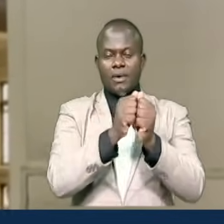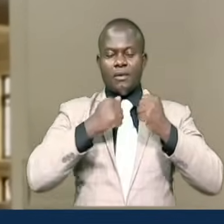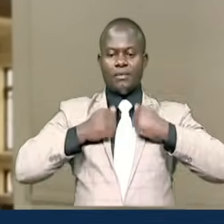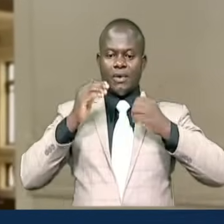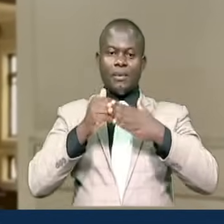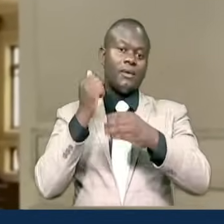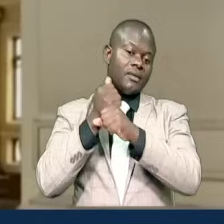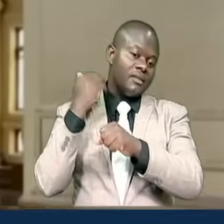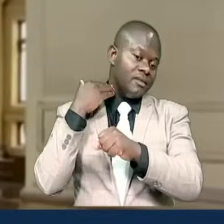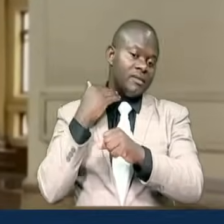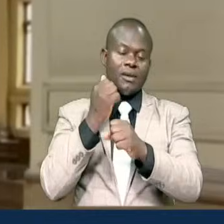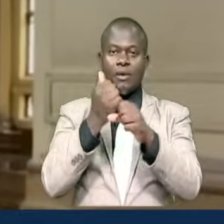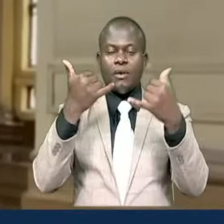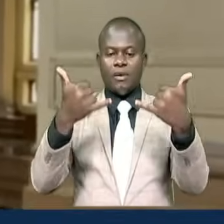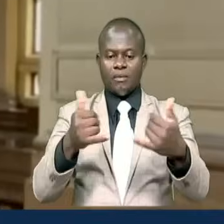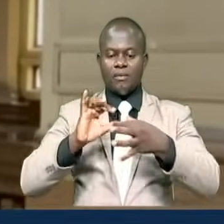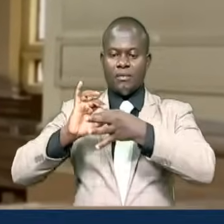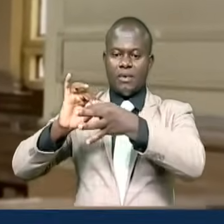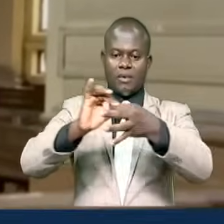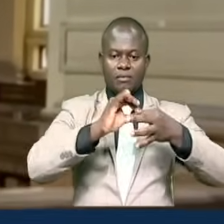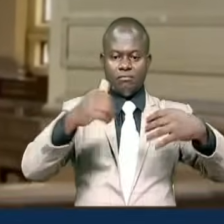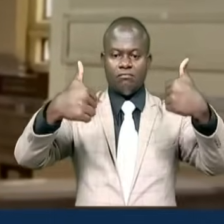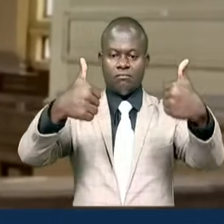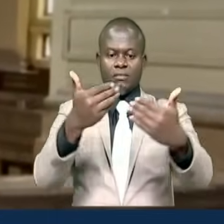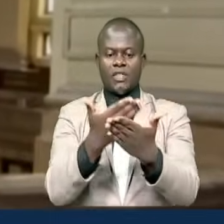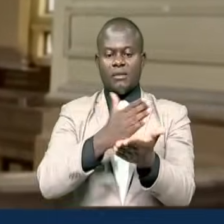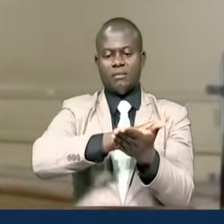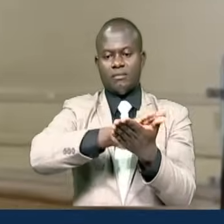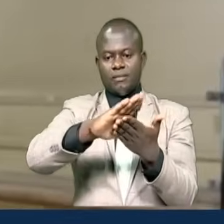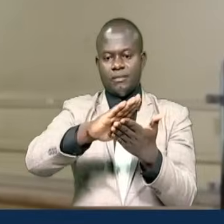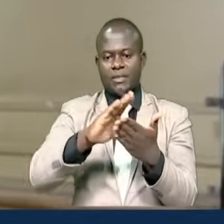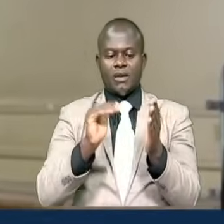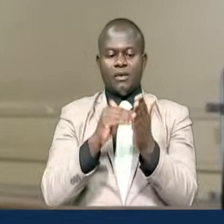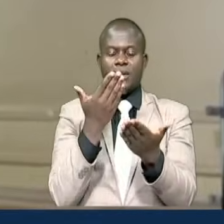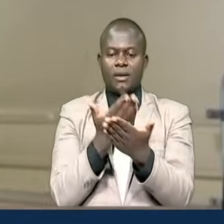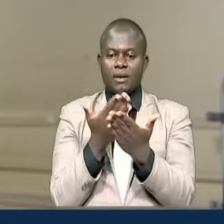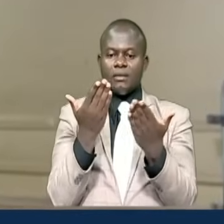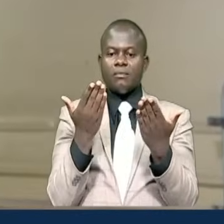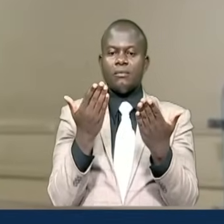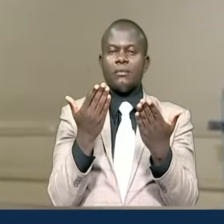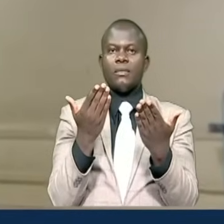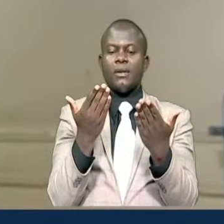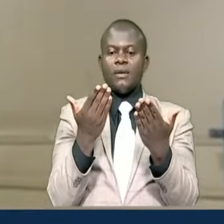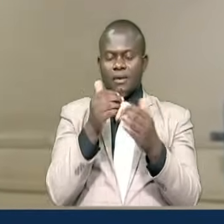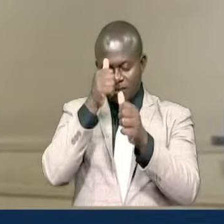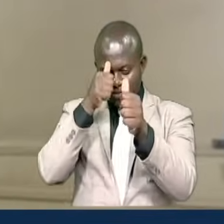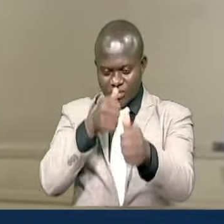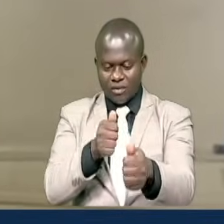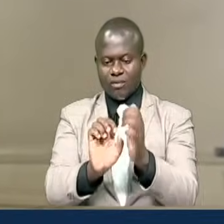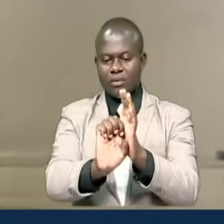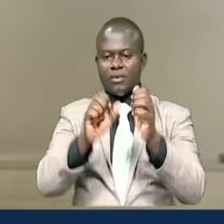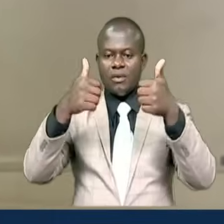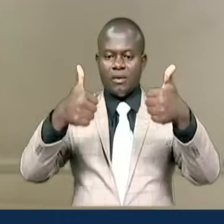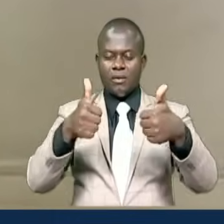jenoside n'abayikorewe kuri ubu babana neza, hari n'abasabye imbabazi. Yasabye inyangamugayo kugendera kuri urwo rugero rwiza